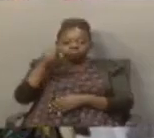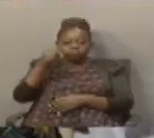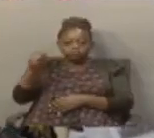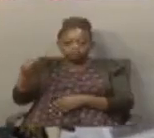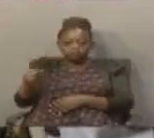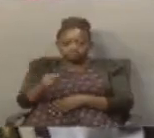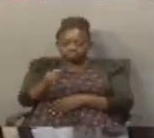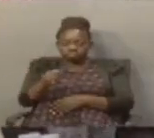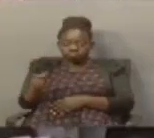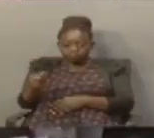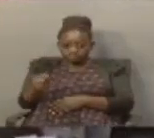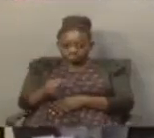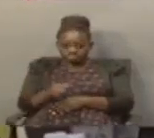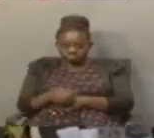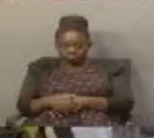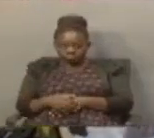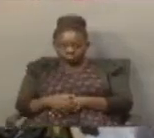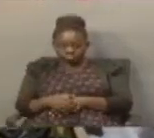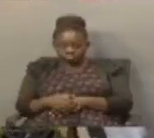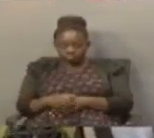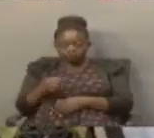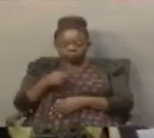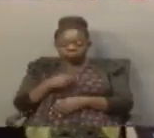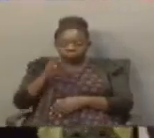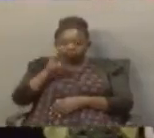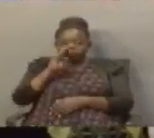y'abaku mbadde naye